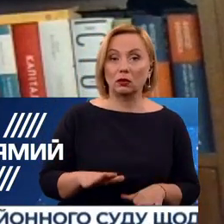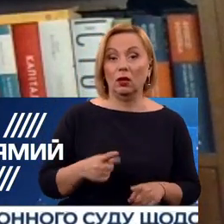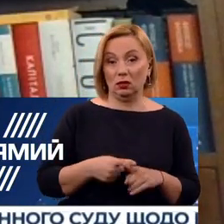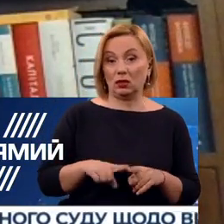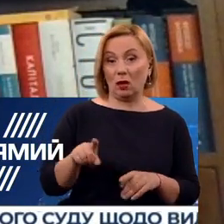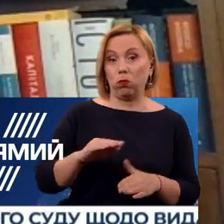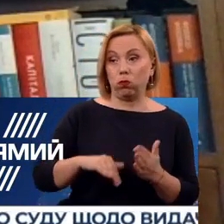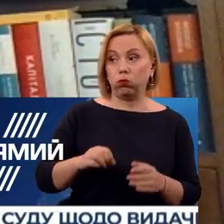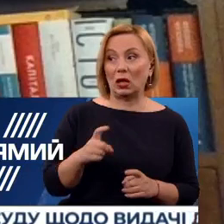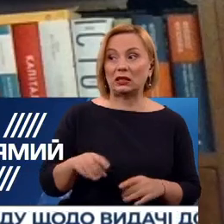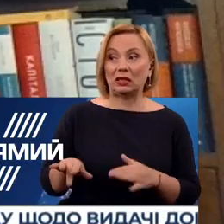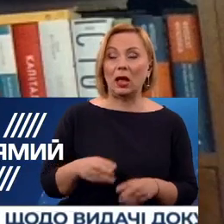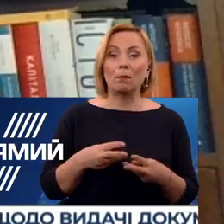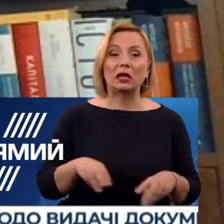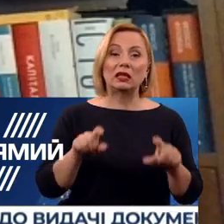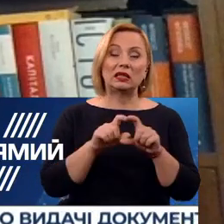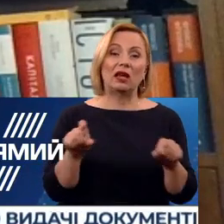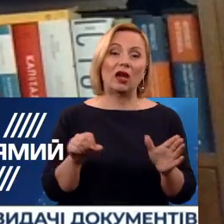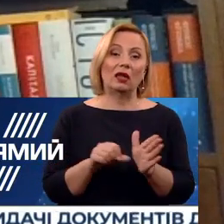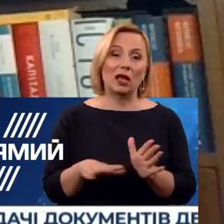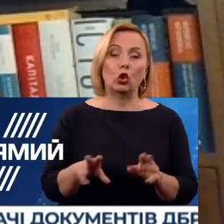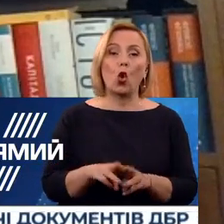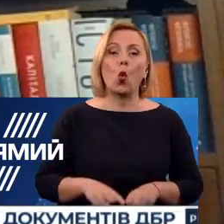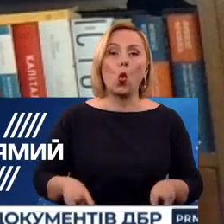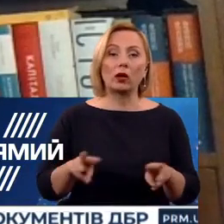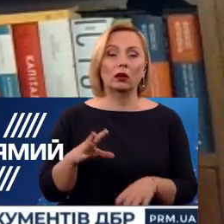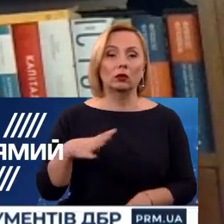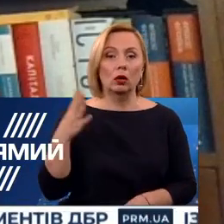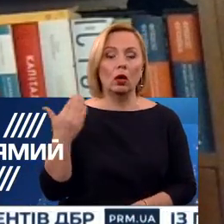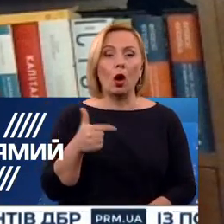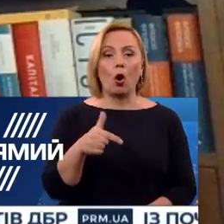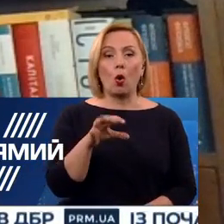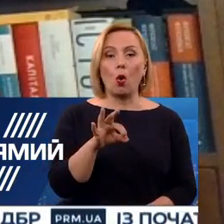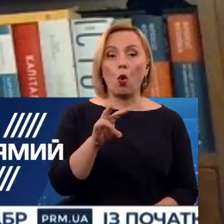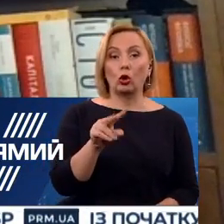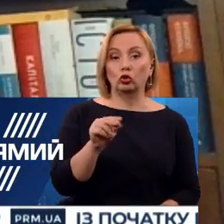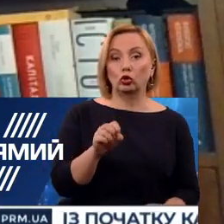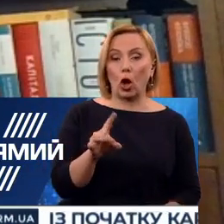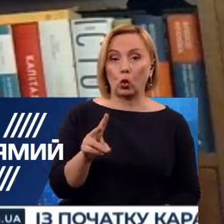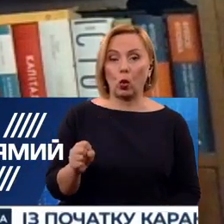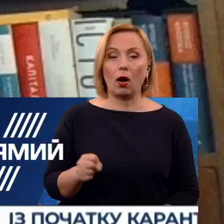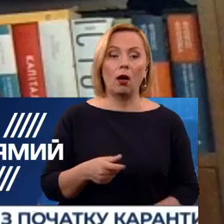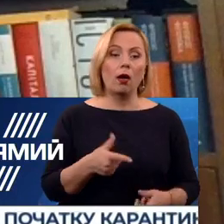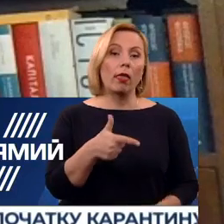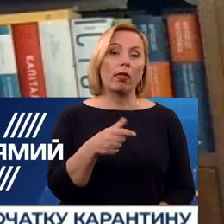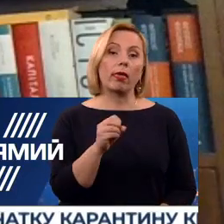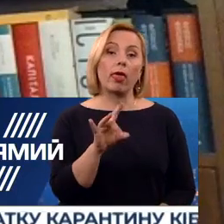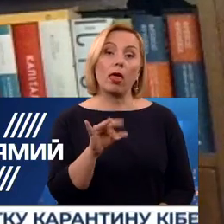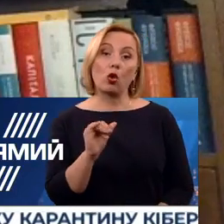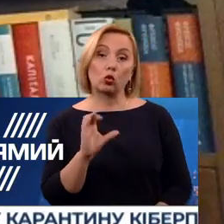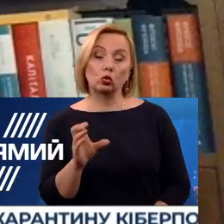НКРЕКП, Міністерства енергетики, уряду колишнього Гончарука, Геруса, цього керівника банди, яка знищувала